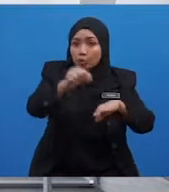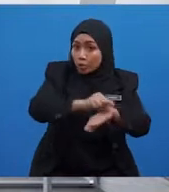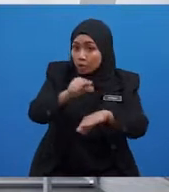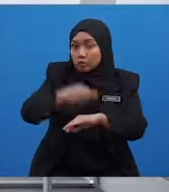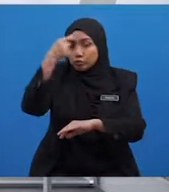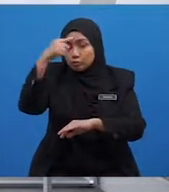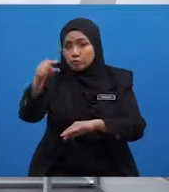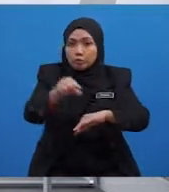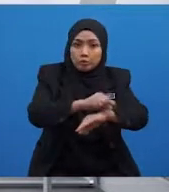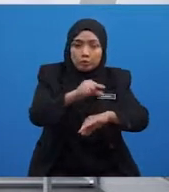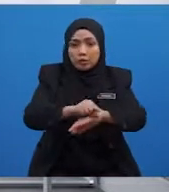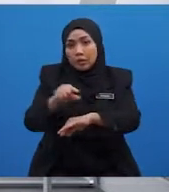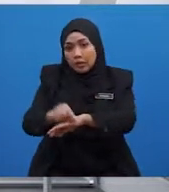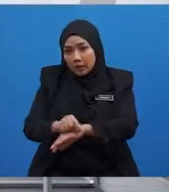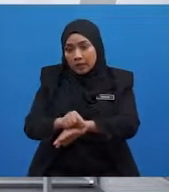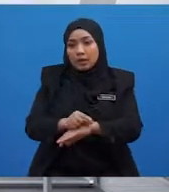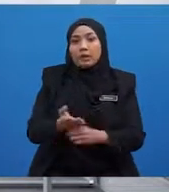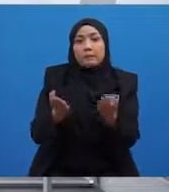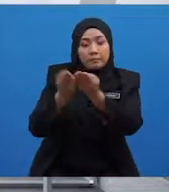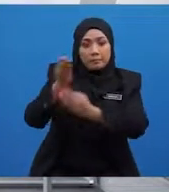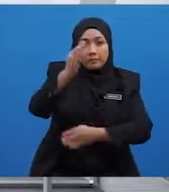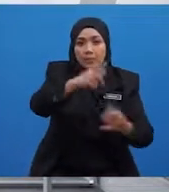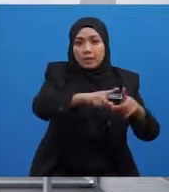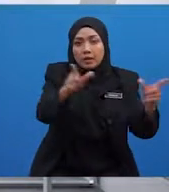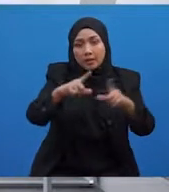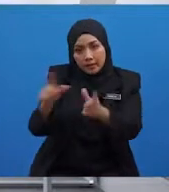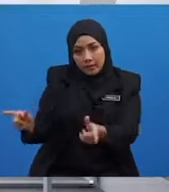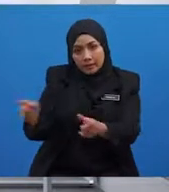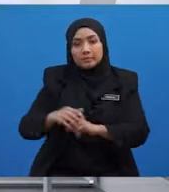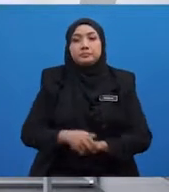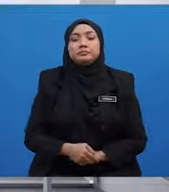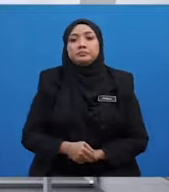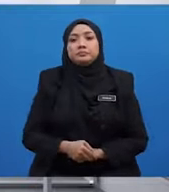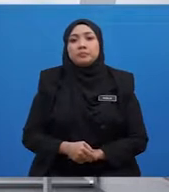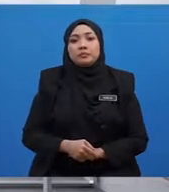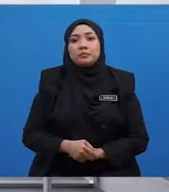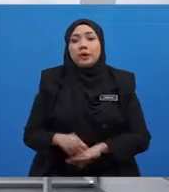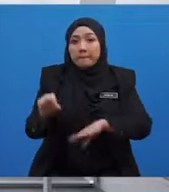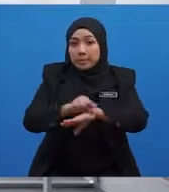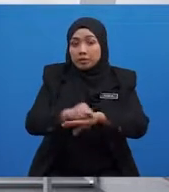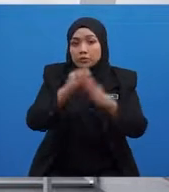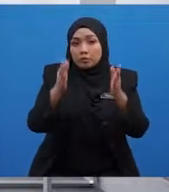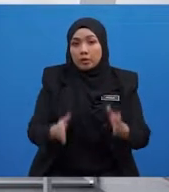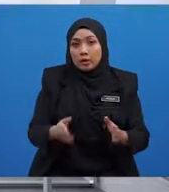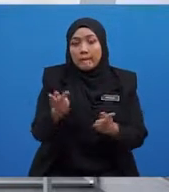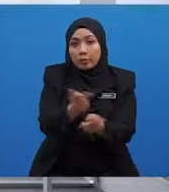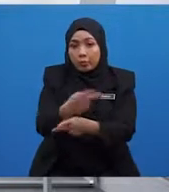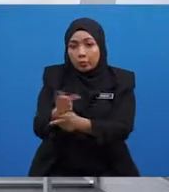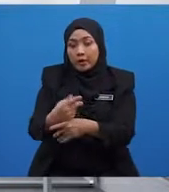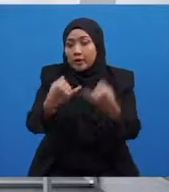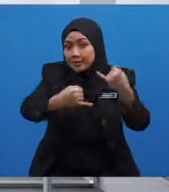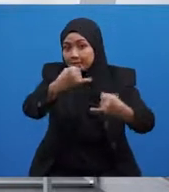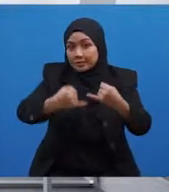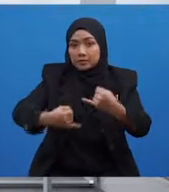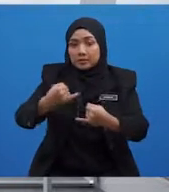kegunaan barangan dan perkhidmatan lain. Pengguna produk industri ini terdiri